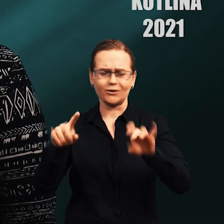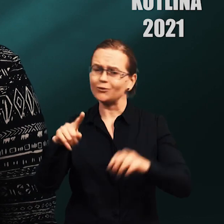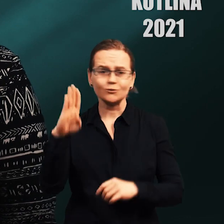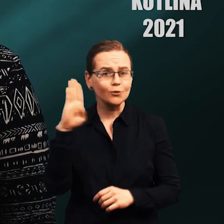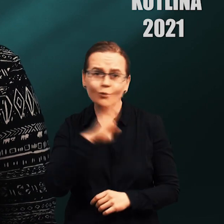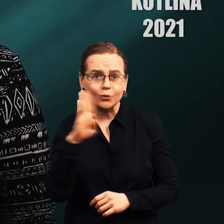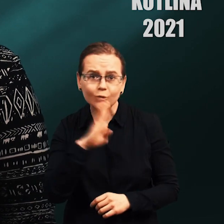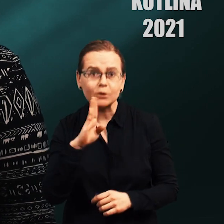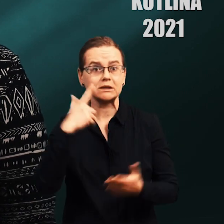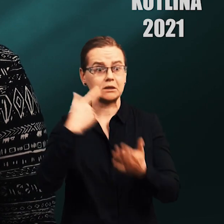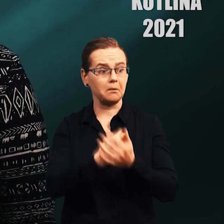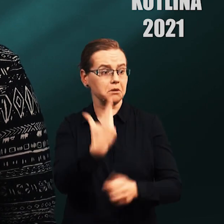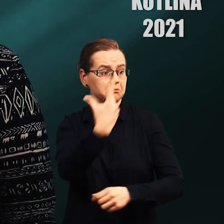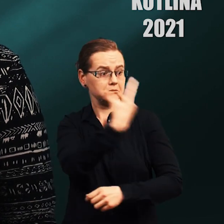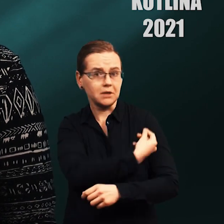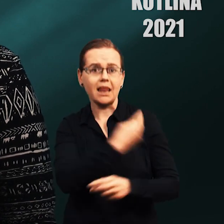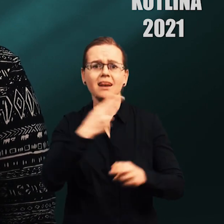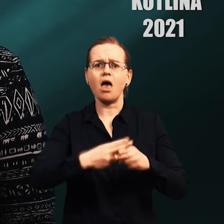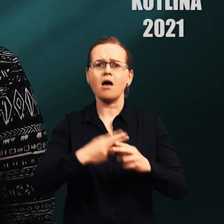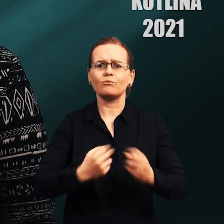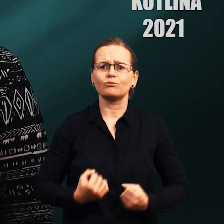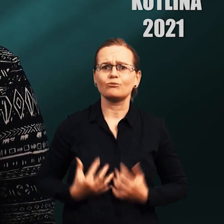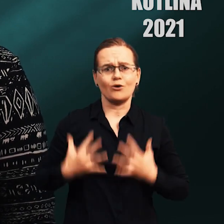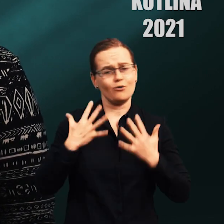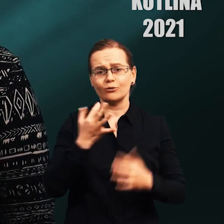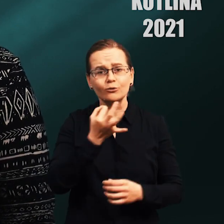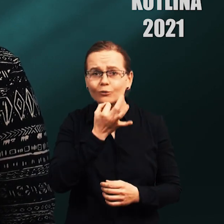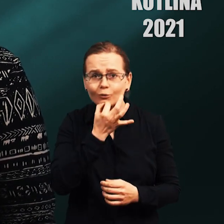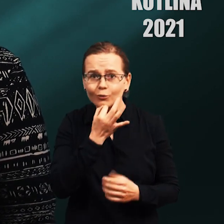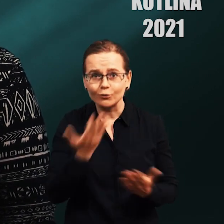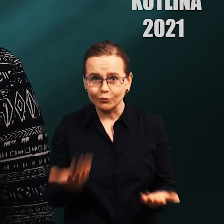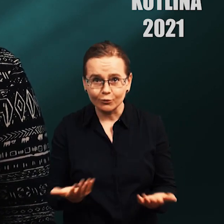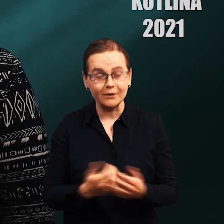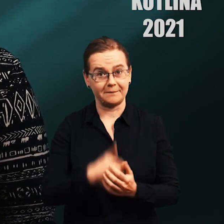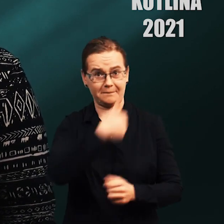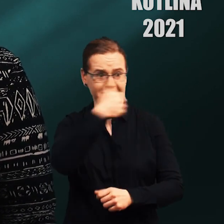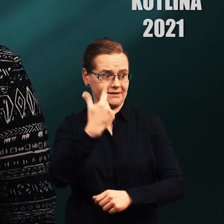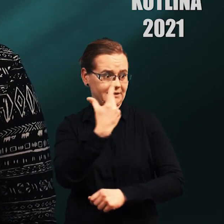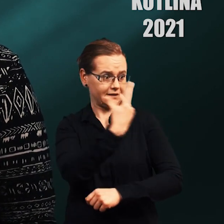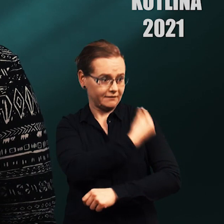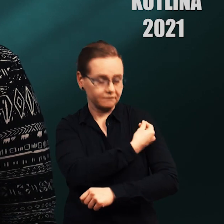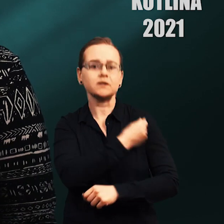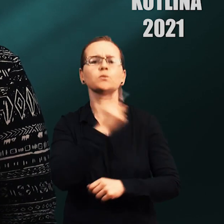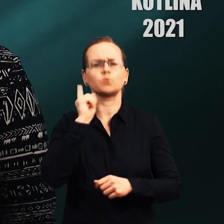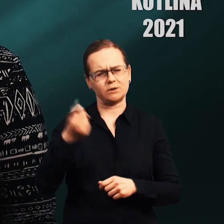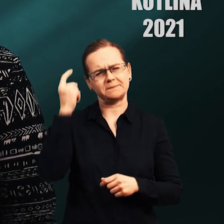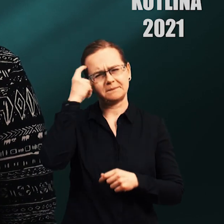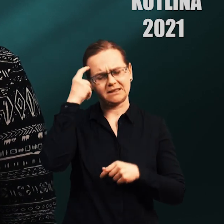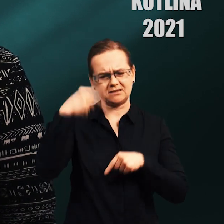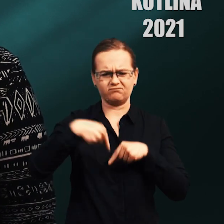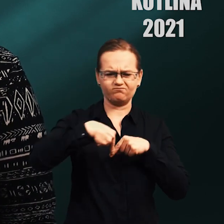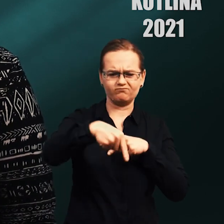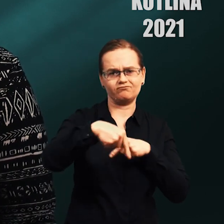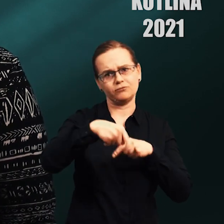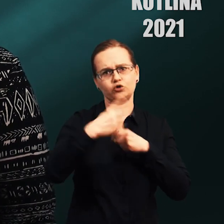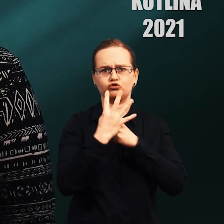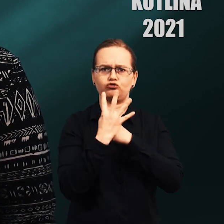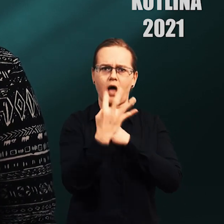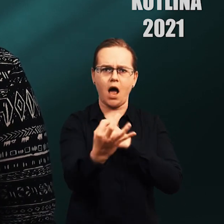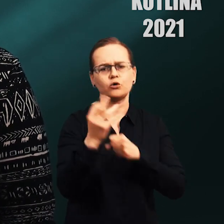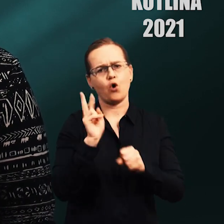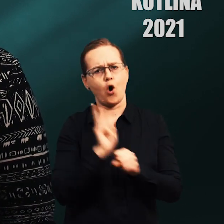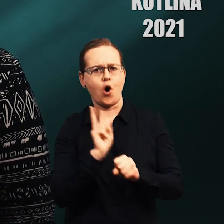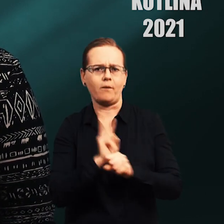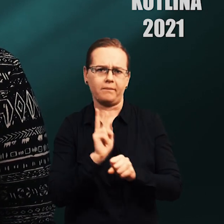neobsahují ani živý, ani oslabený virus. Proto nemůžete dostat onemocnění COVID-19. Je však třeba se chránit alespoň 14